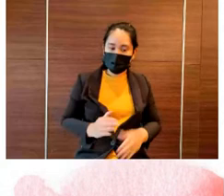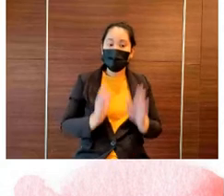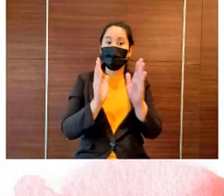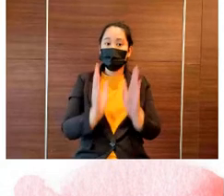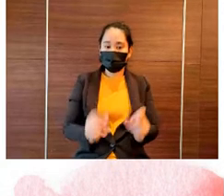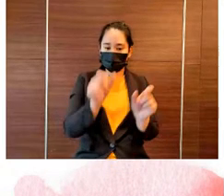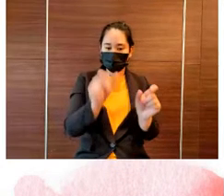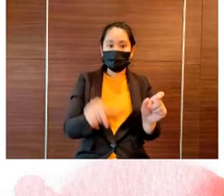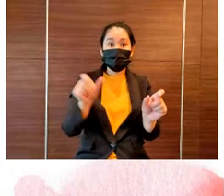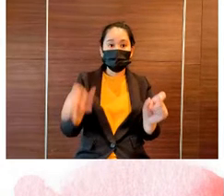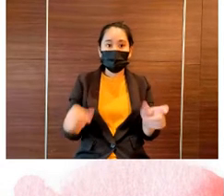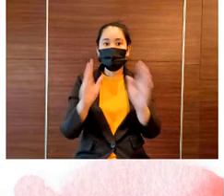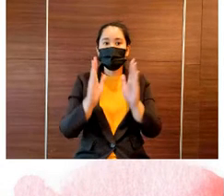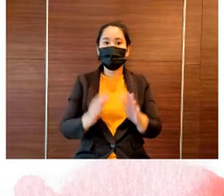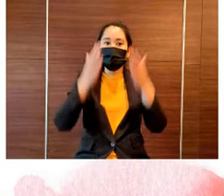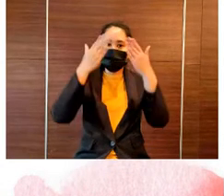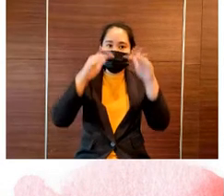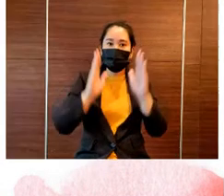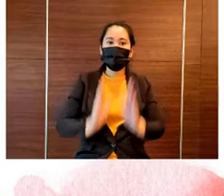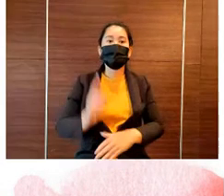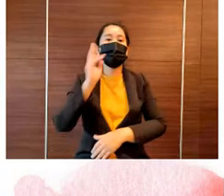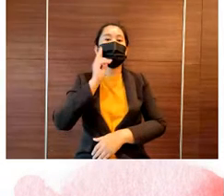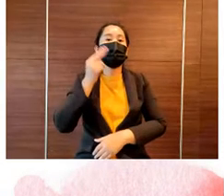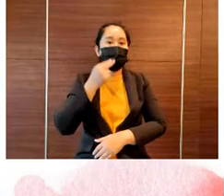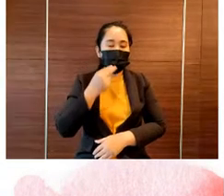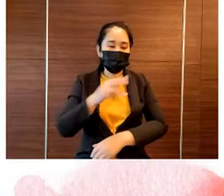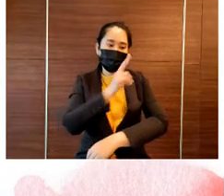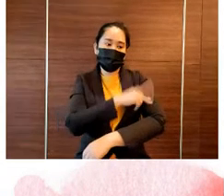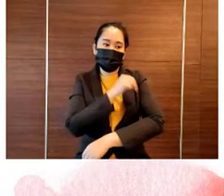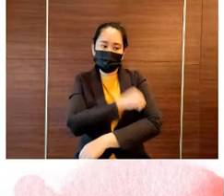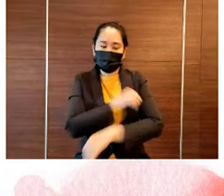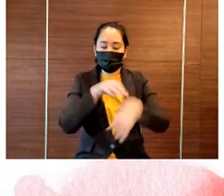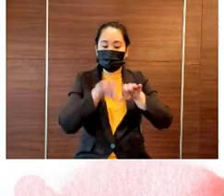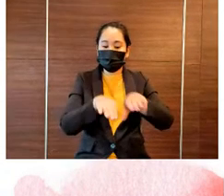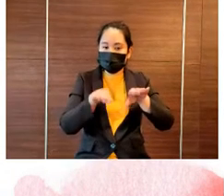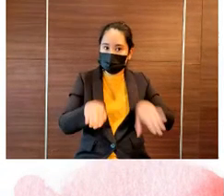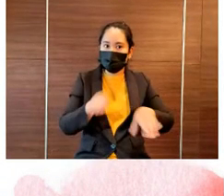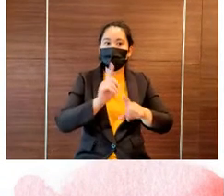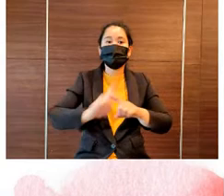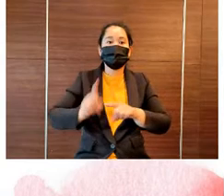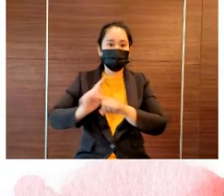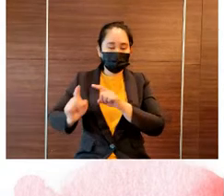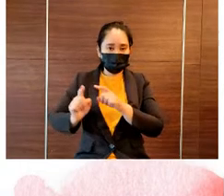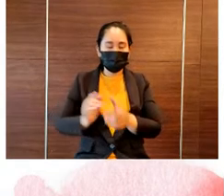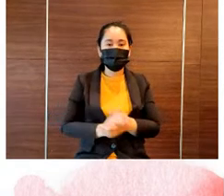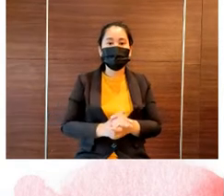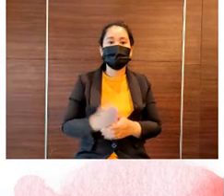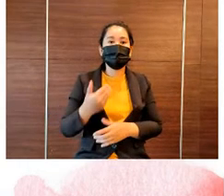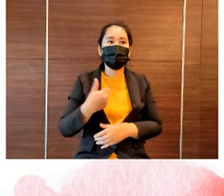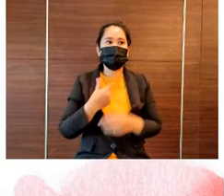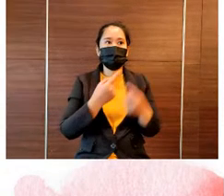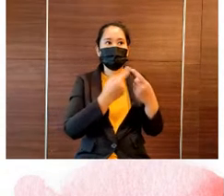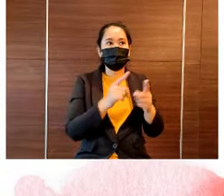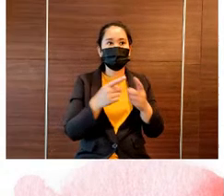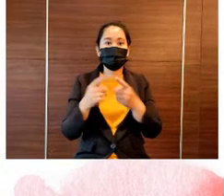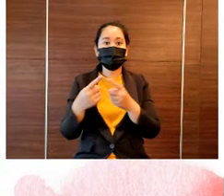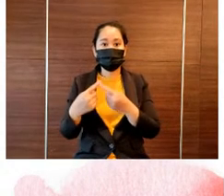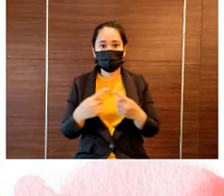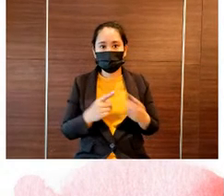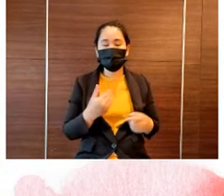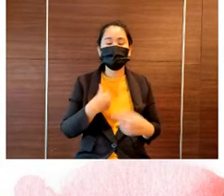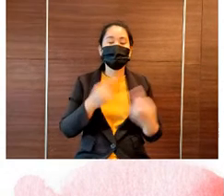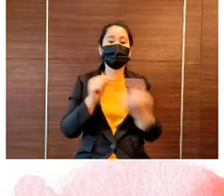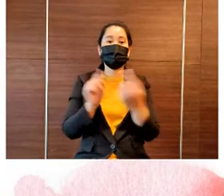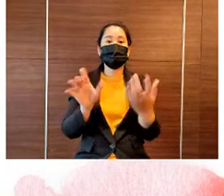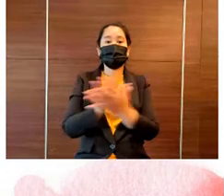นะจะดูแบบนี้คนตาบอดคนหูหนวกนะครับโรงพยาบาลเด็กนี่เป็นต้นนะครับนะนอกจากนั้นก็ยังมีความแตกต่างนะทางด้าน